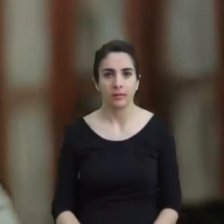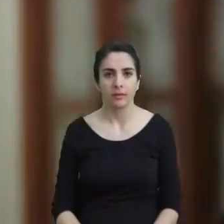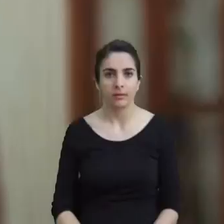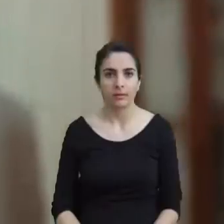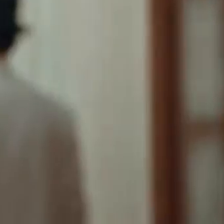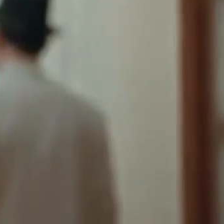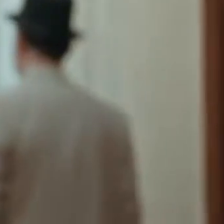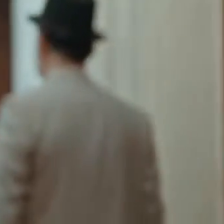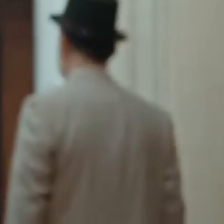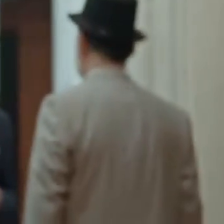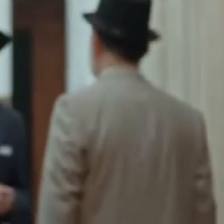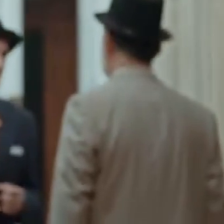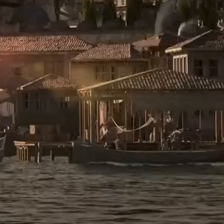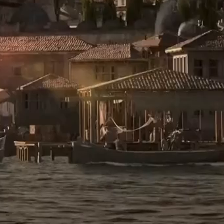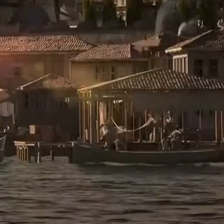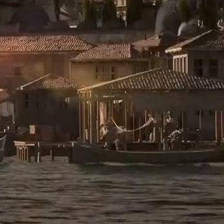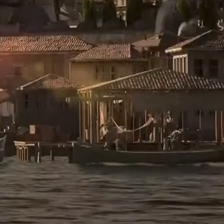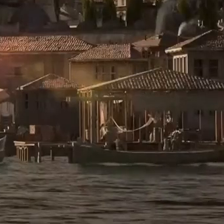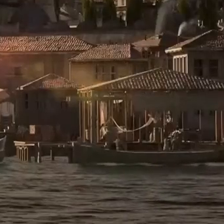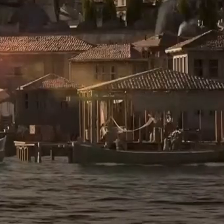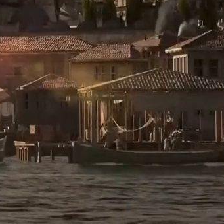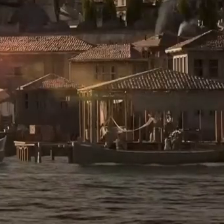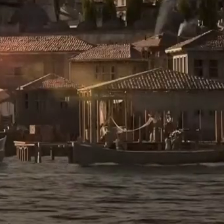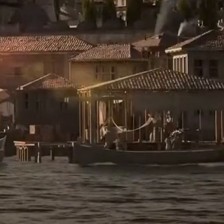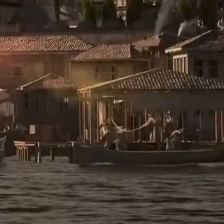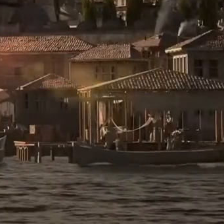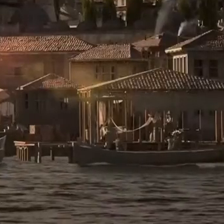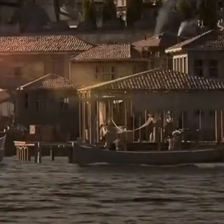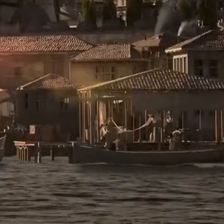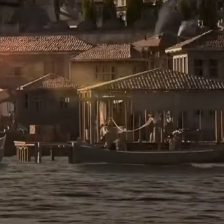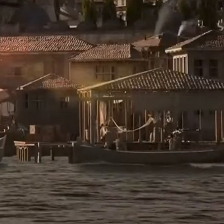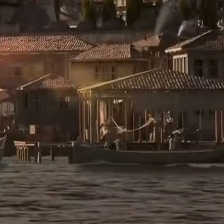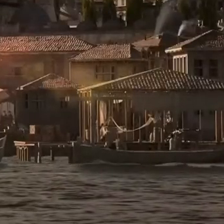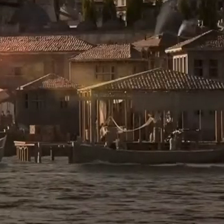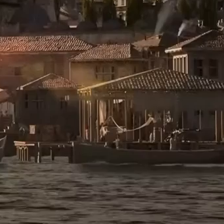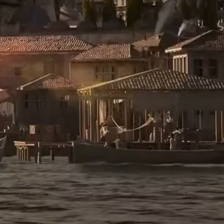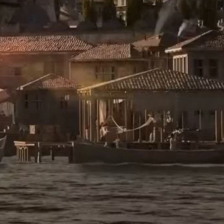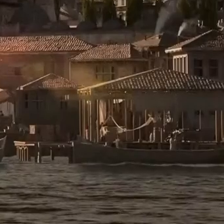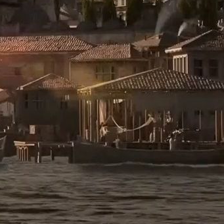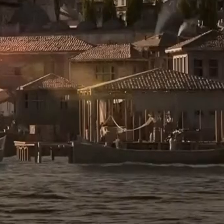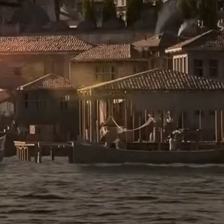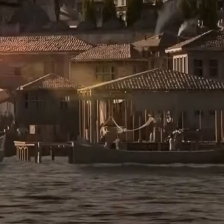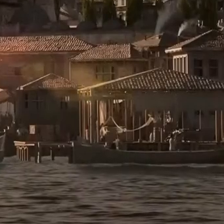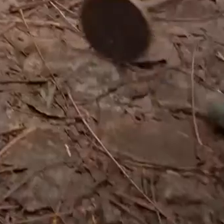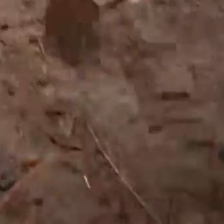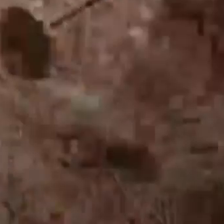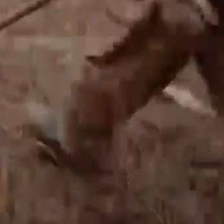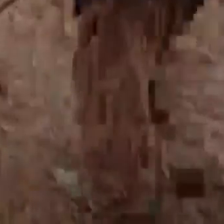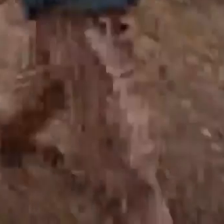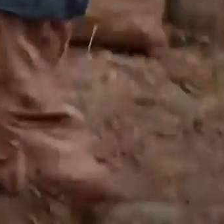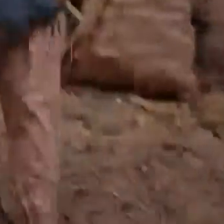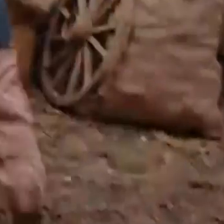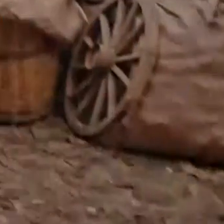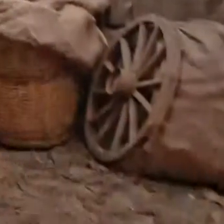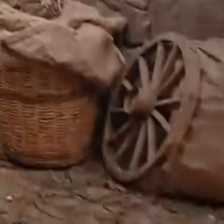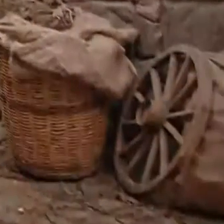Simitçi! Köfteci gülümsüyor. Yeni cami, evin önü kıyılarından siyah dumanıyla bir gemi geçiyor.